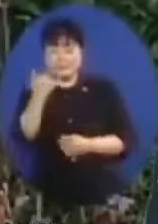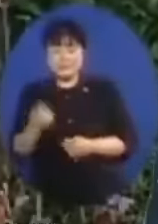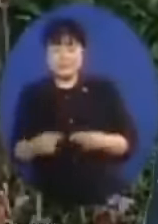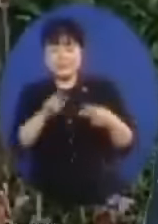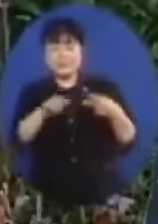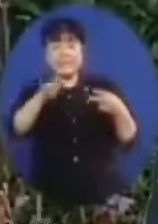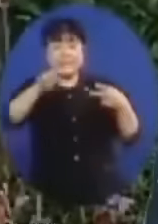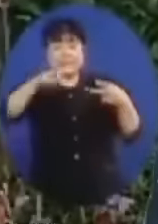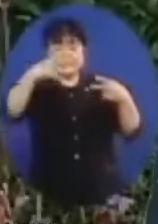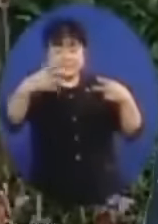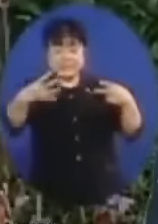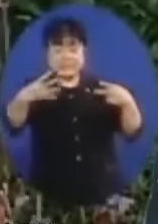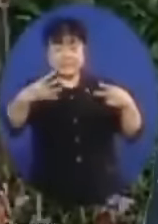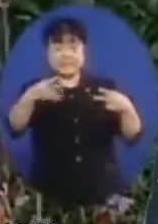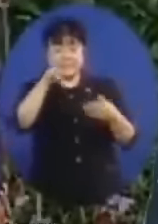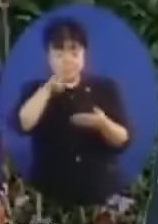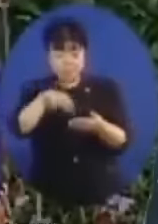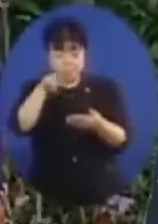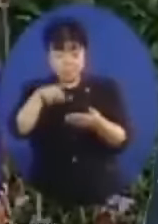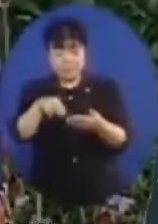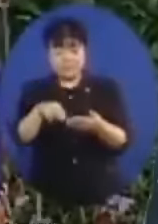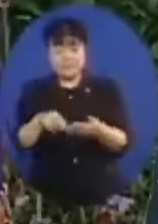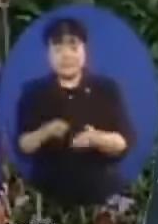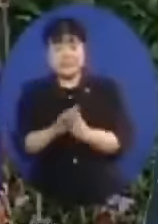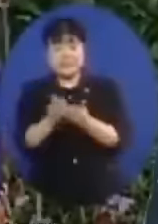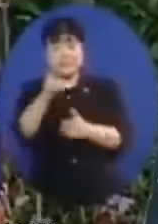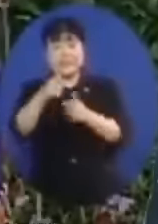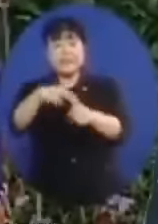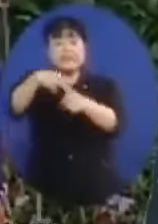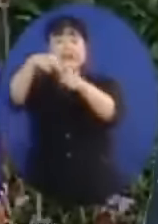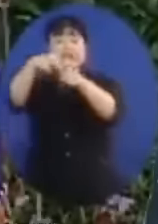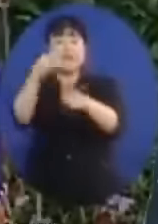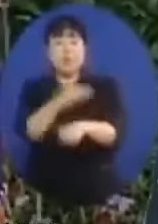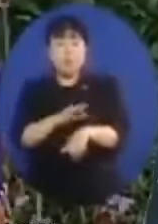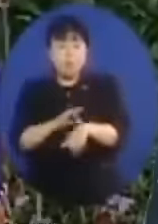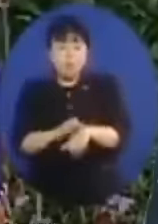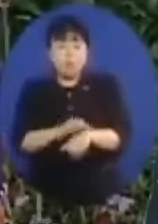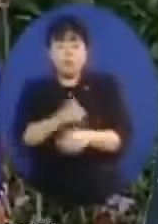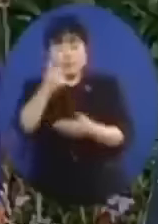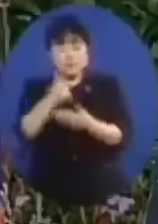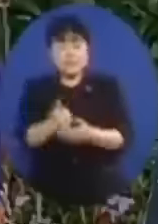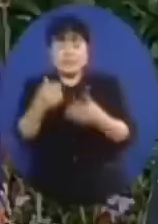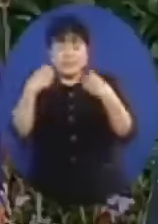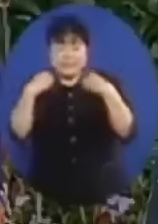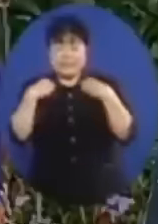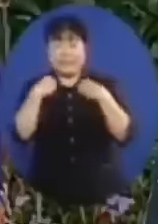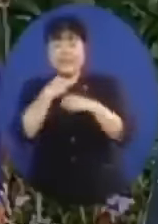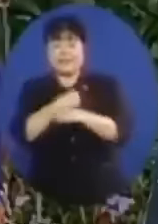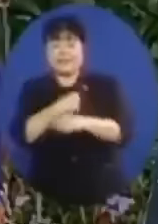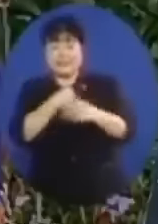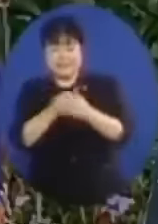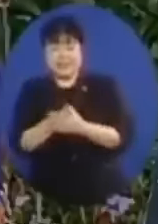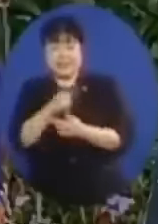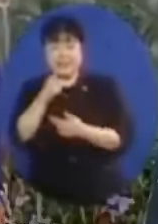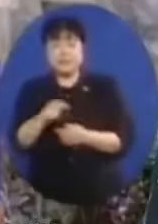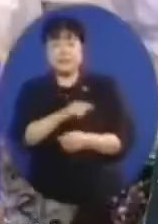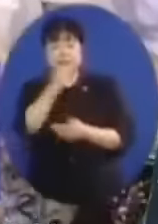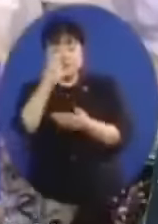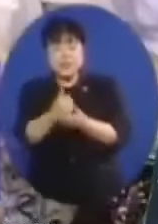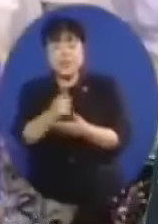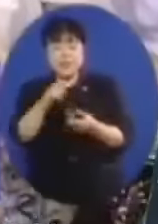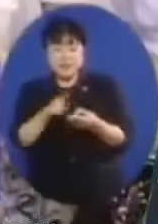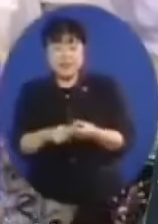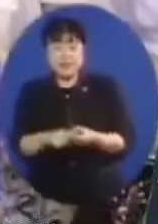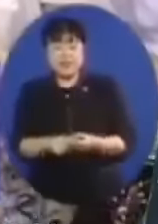2장 24절에 다 같이 한번 읽어보십시다. 친히 나무에 달려 그 몸으로 우리 죄를 담당하셨으니 이는 우리로